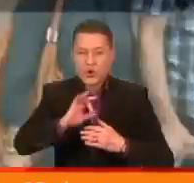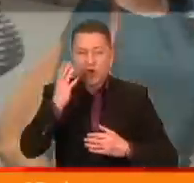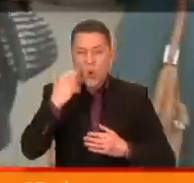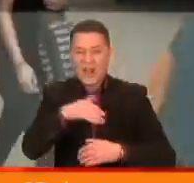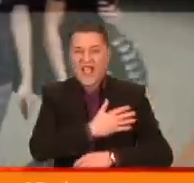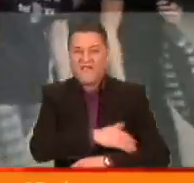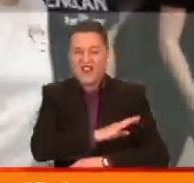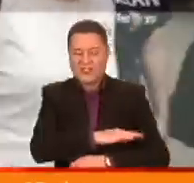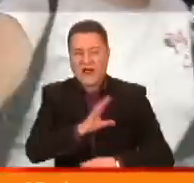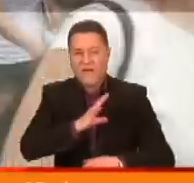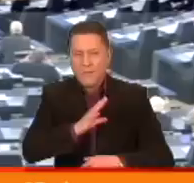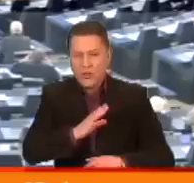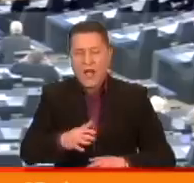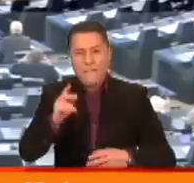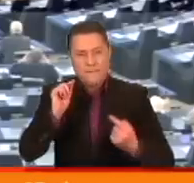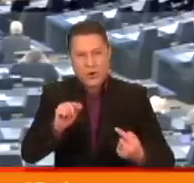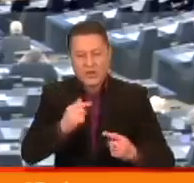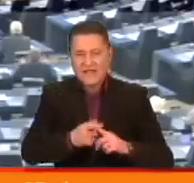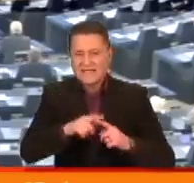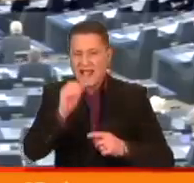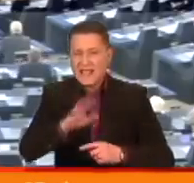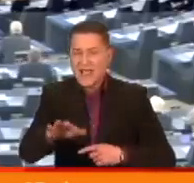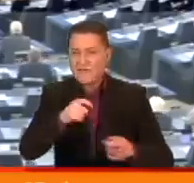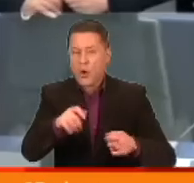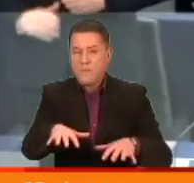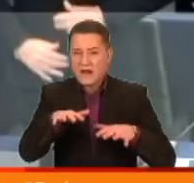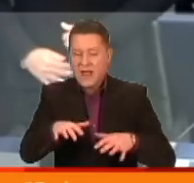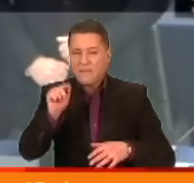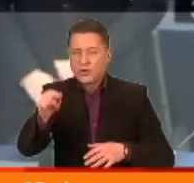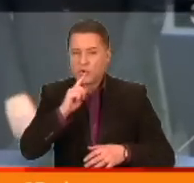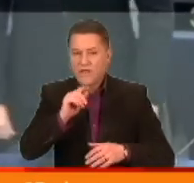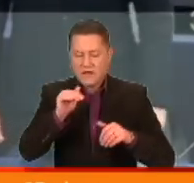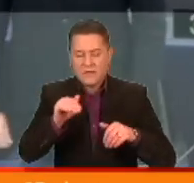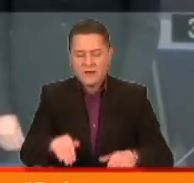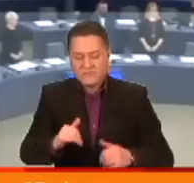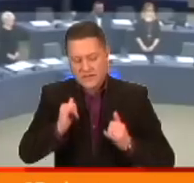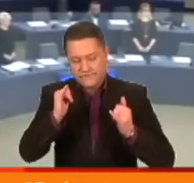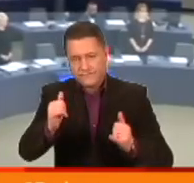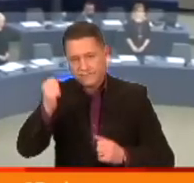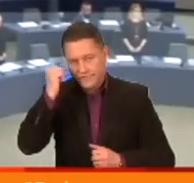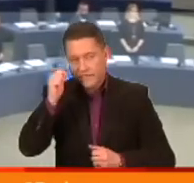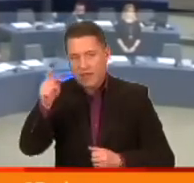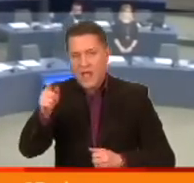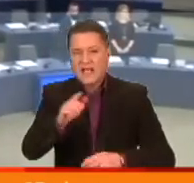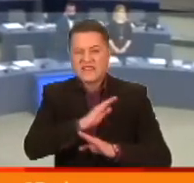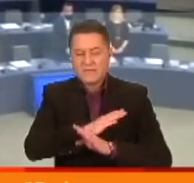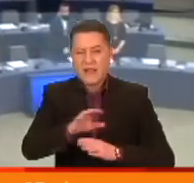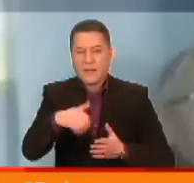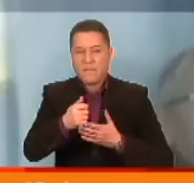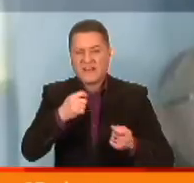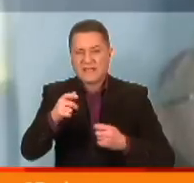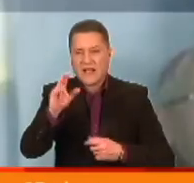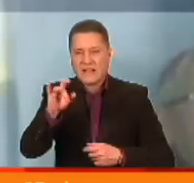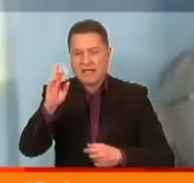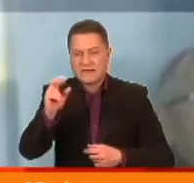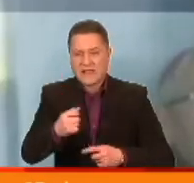була категорично проти. Це Європарламент. Тут сьогодні хвилина мовчання через смерть президента Гданська. А це